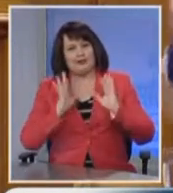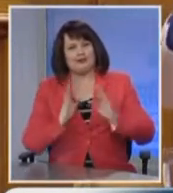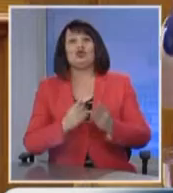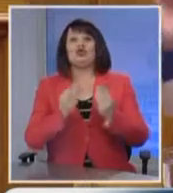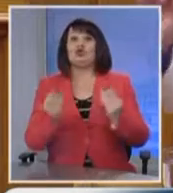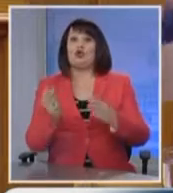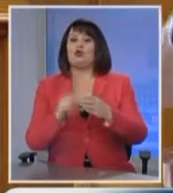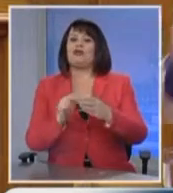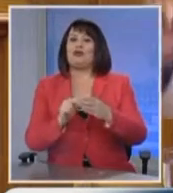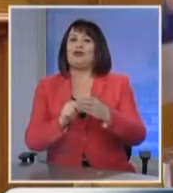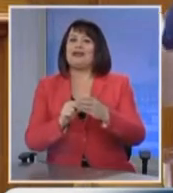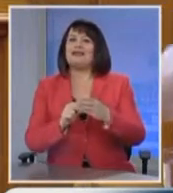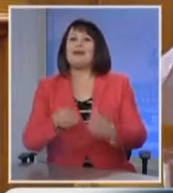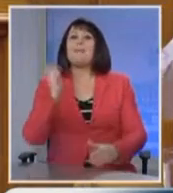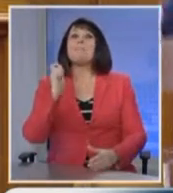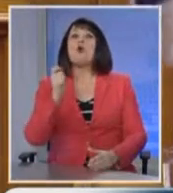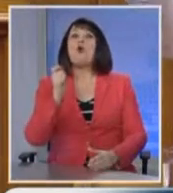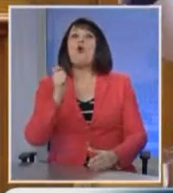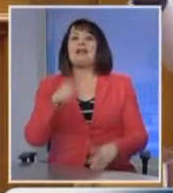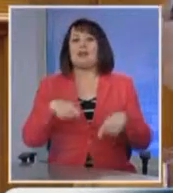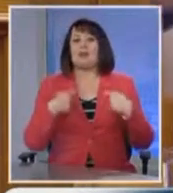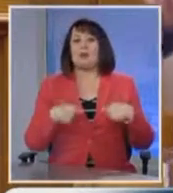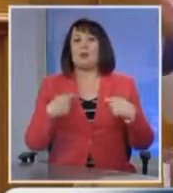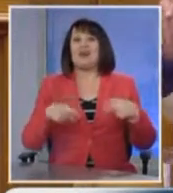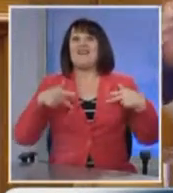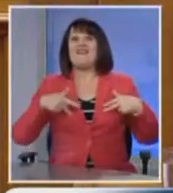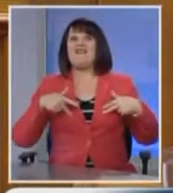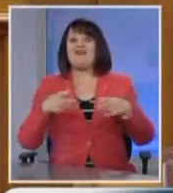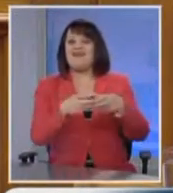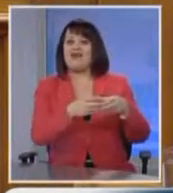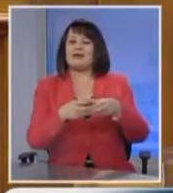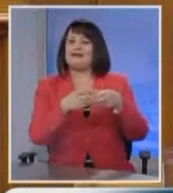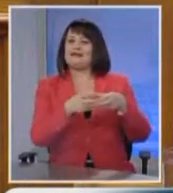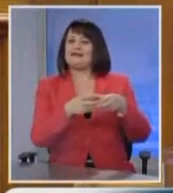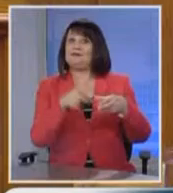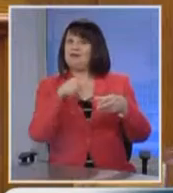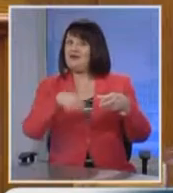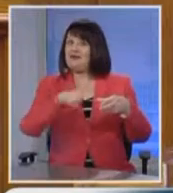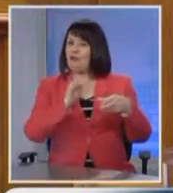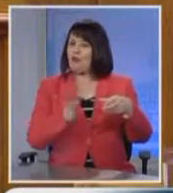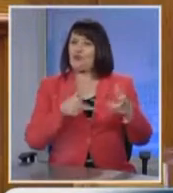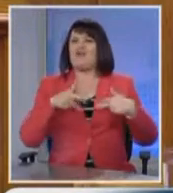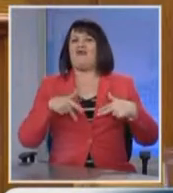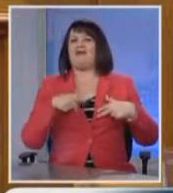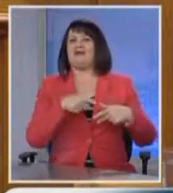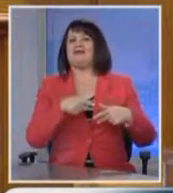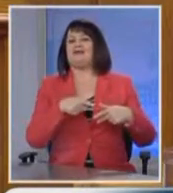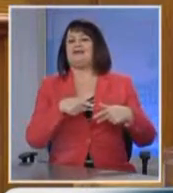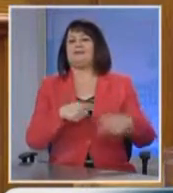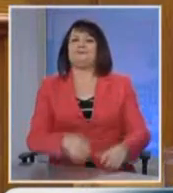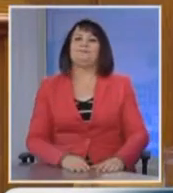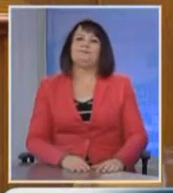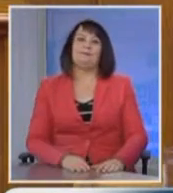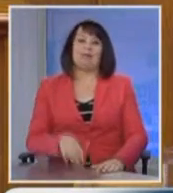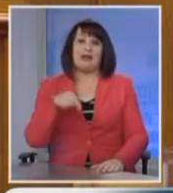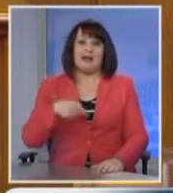τρόπος εκλογής πολιτικών ελίτ. Κυβερνησιμότητα που ακούμε εδώ. Η θεωρία αυτή όμως, τώρα που